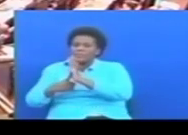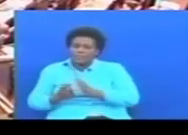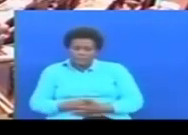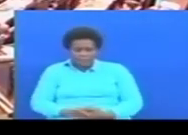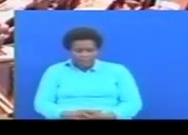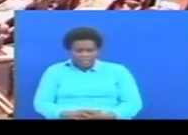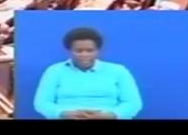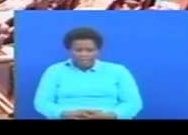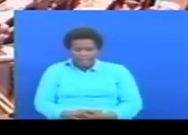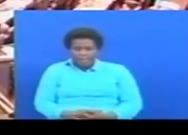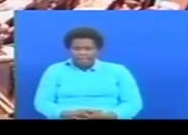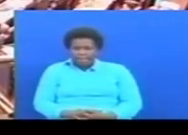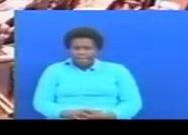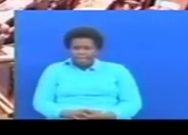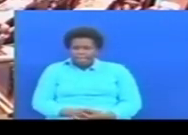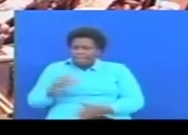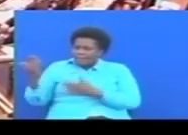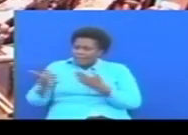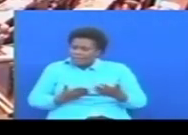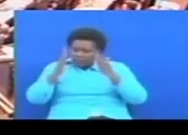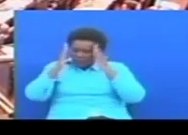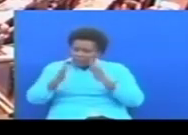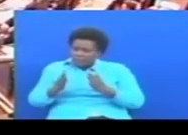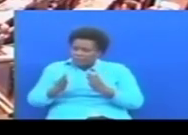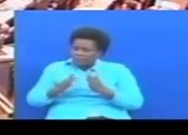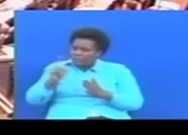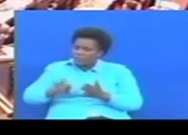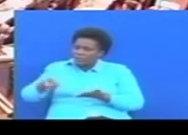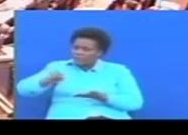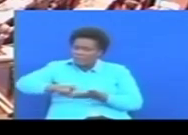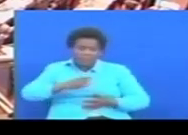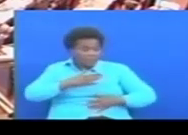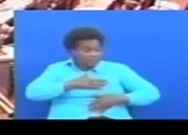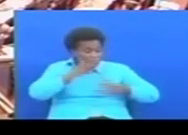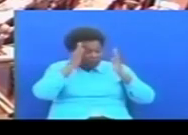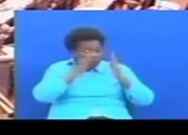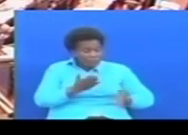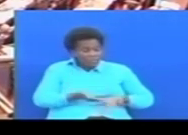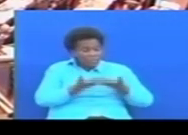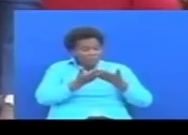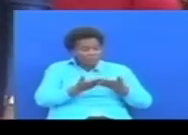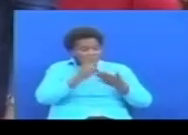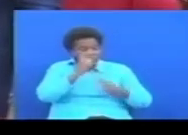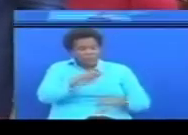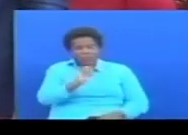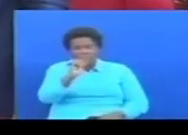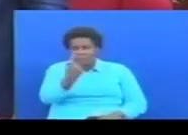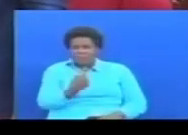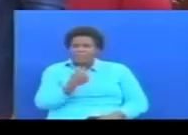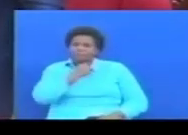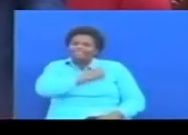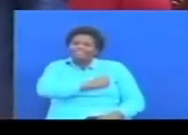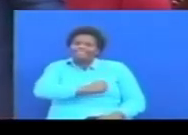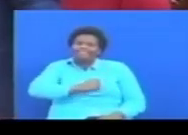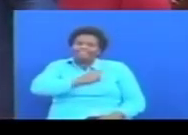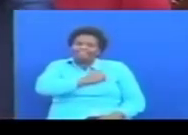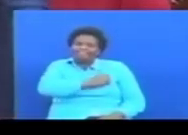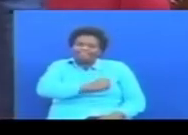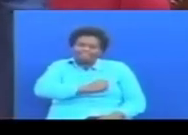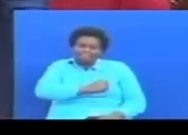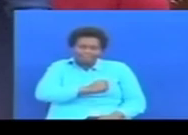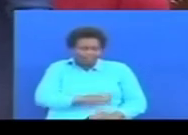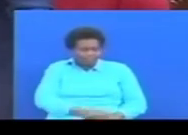Mheshimiwa Joseph Haule, swali la nyongeza. Asante sana Mheshimiwa Naibu Spika. Kwanza nionyeshe masikitiko yangu makubwa sana kwa